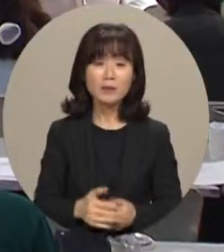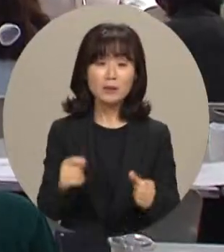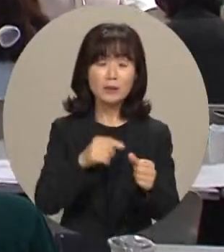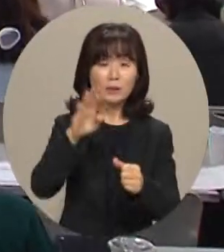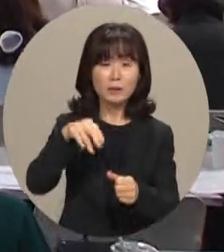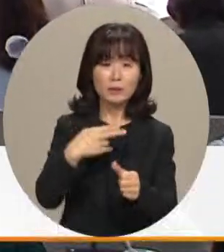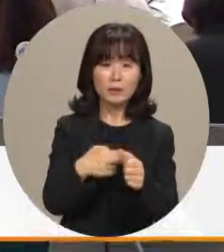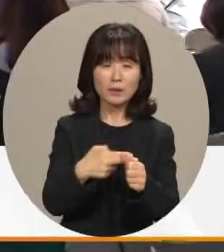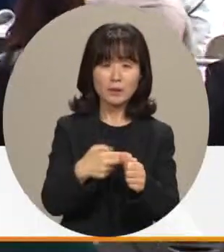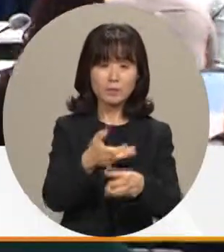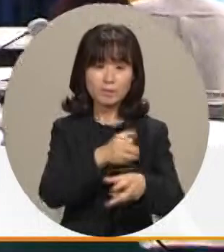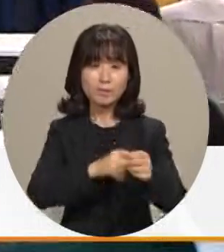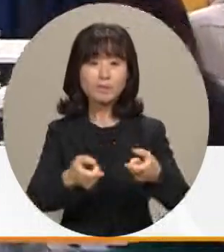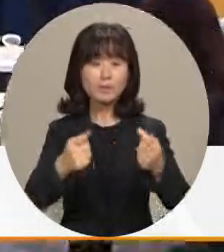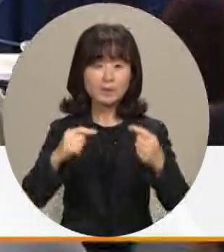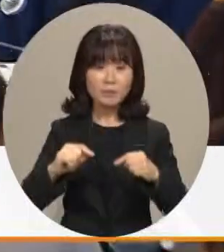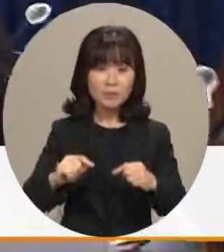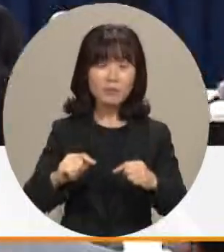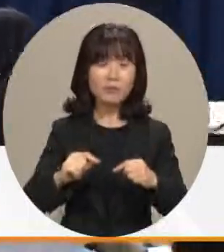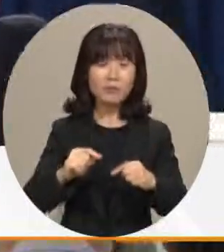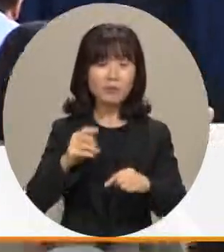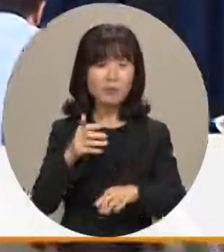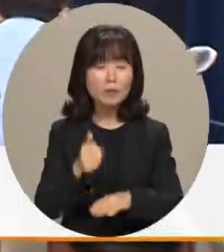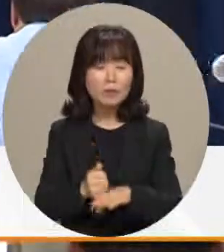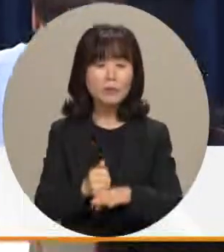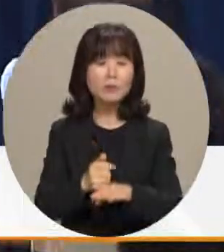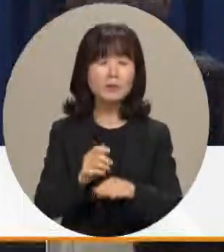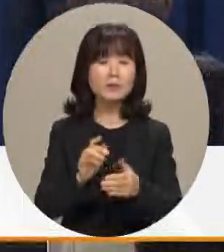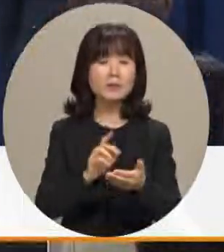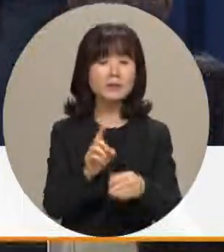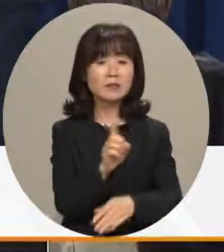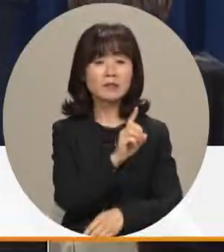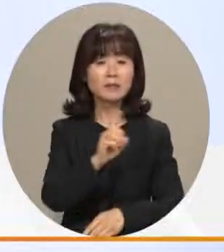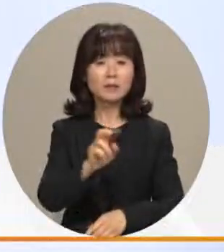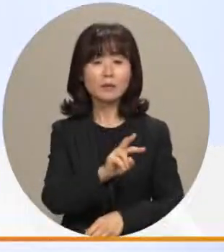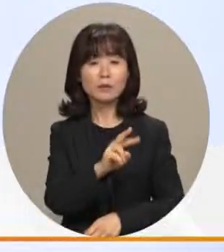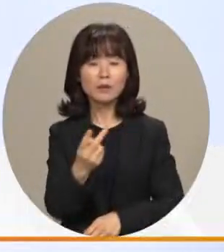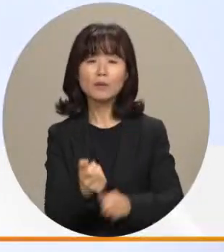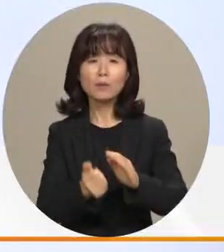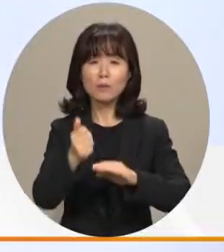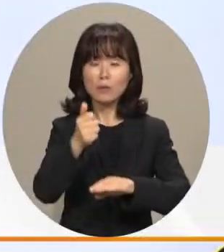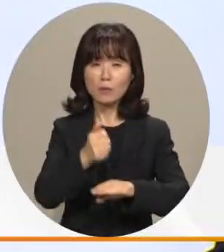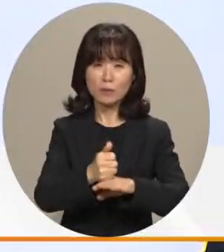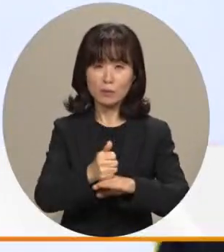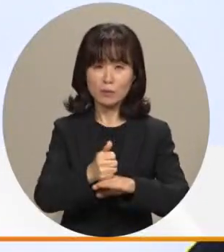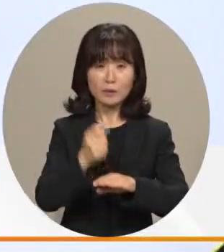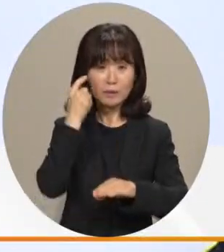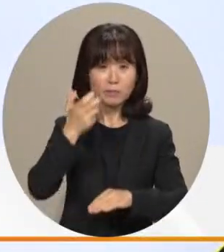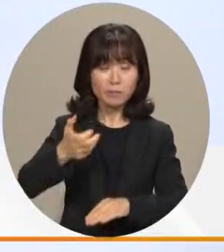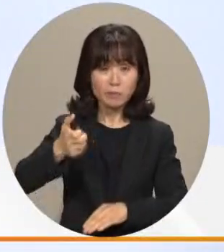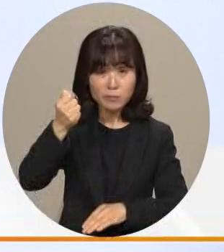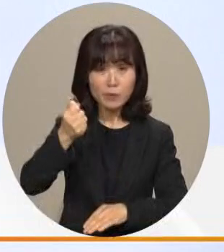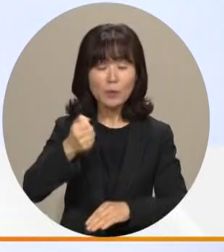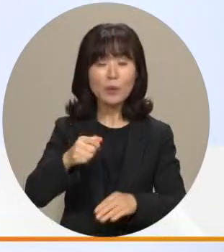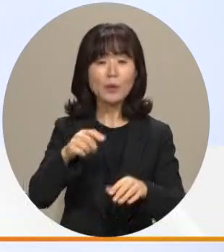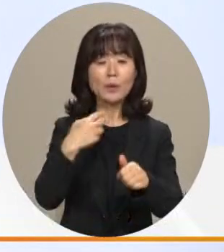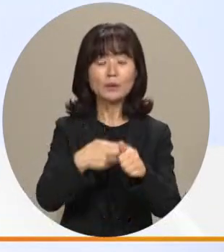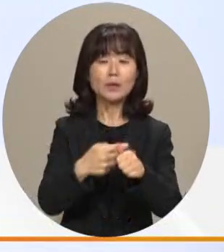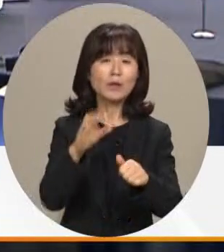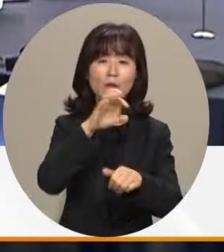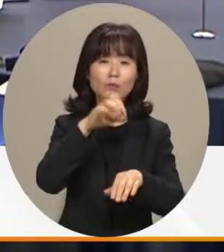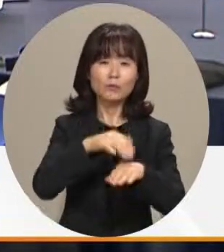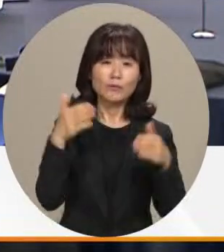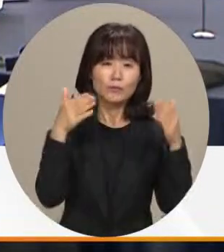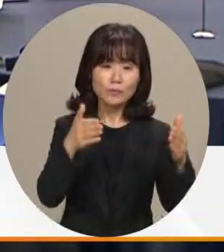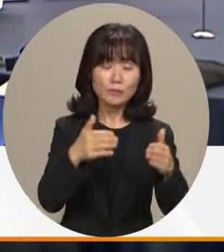교육분 교사들의 적극적인 참여가 디지털 전환에 성공을 가를 열세로 보고 교사 연수에 집중하고 있습니다 우선